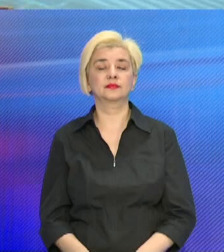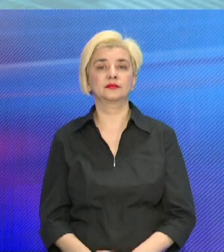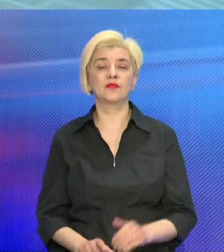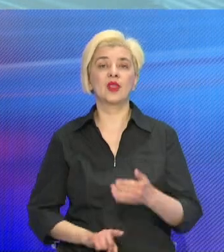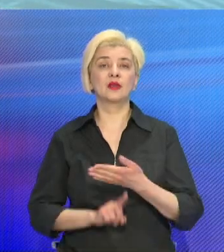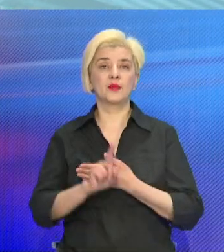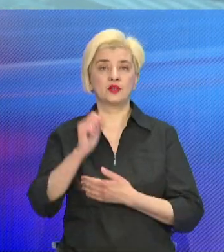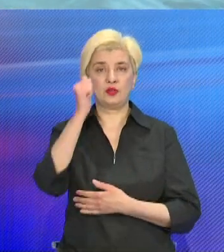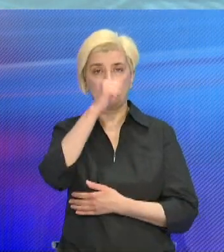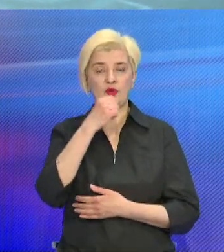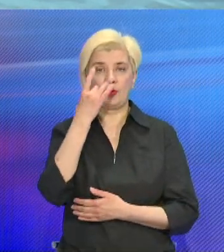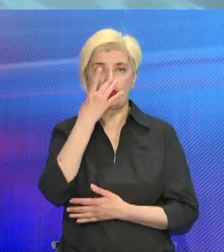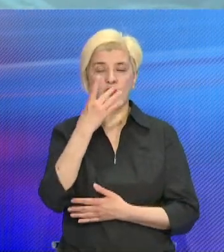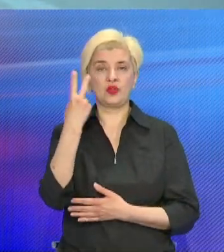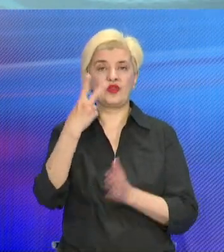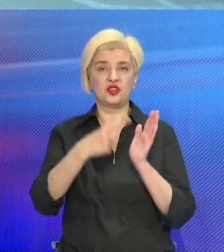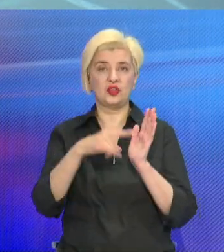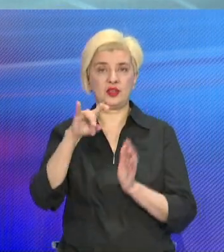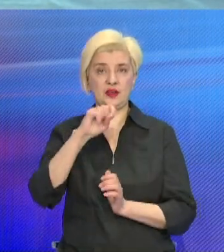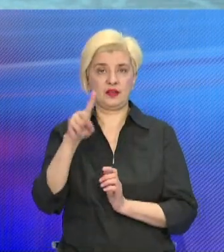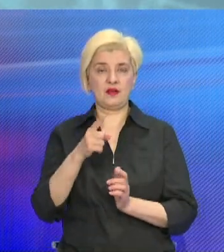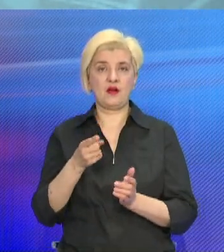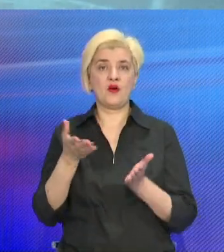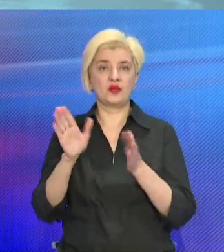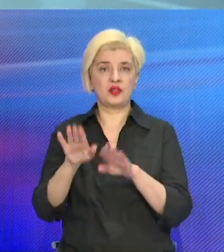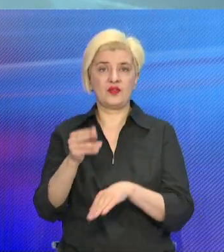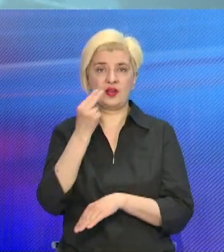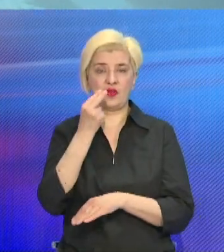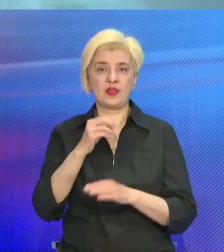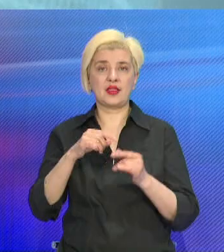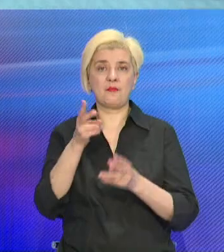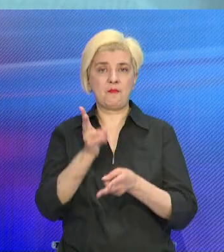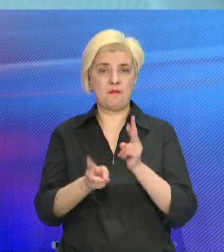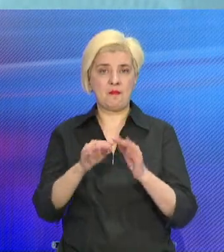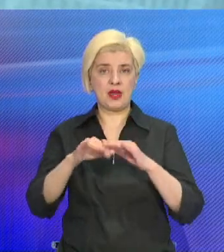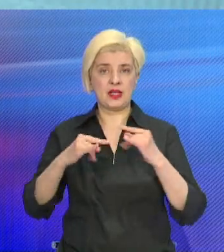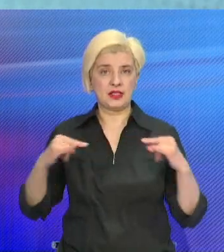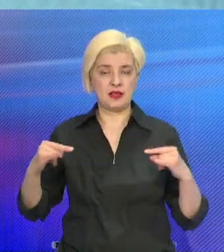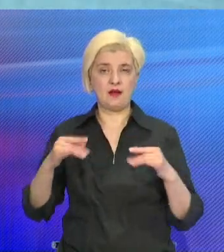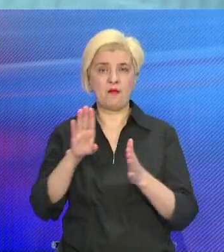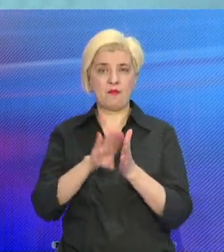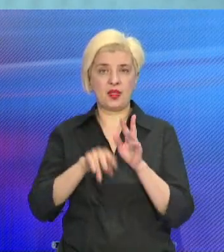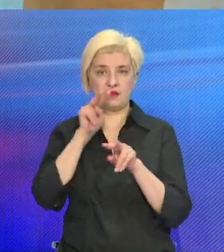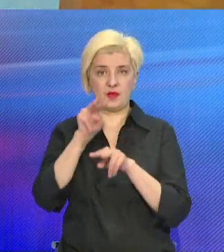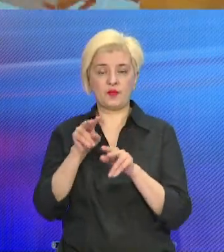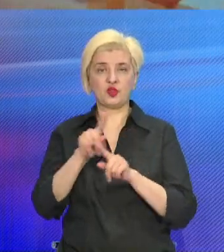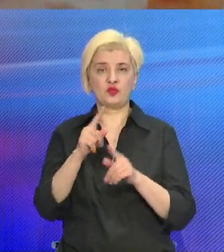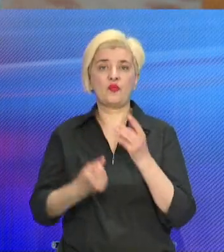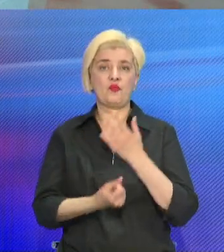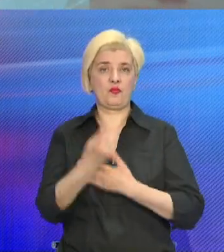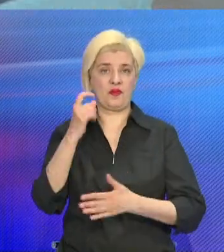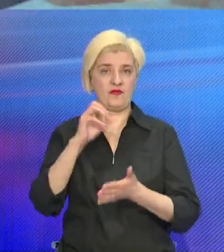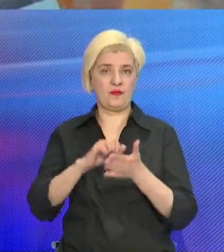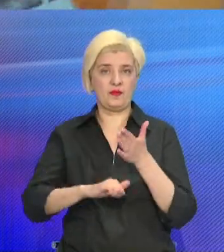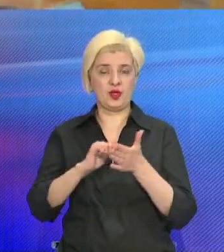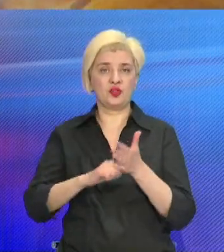С початку года гродзенцы 26 разов покидали ежу на плите без нагляду, что становилось причиной выклику огнеборцев и